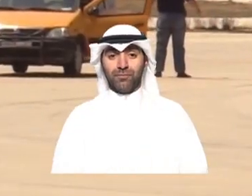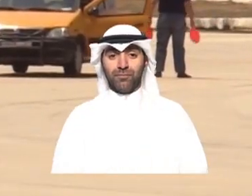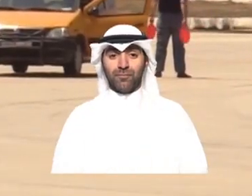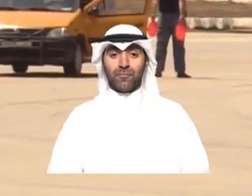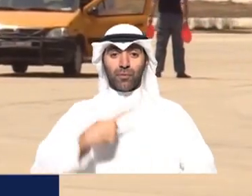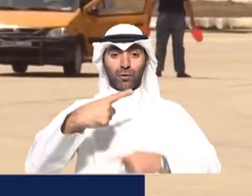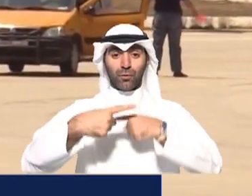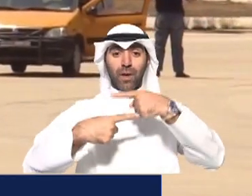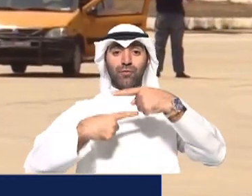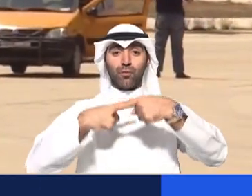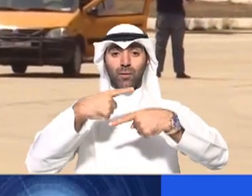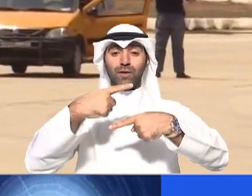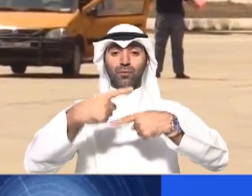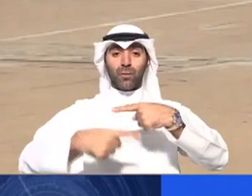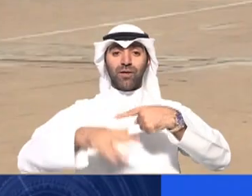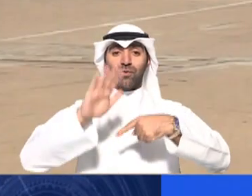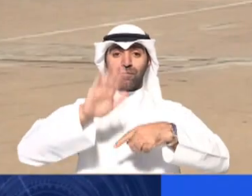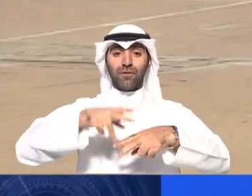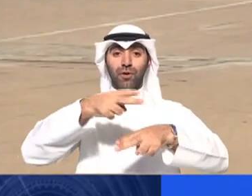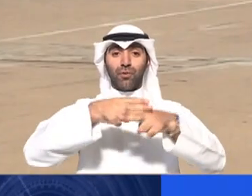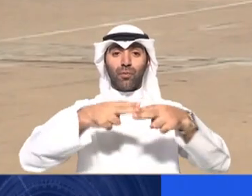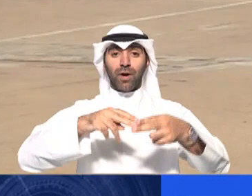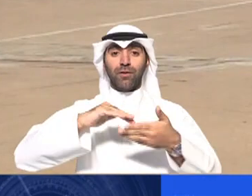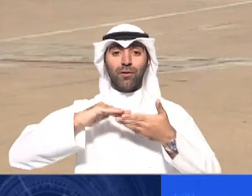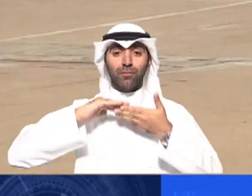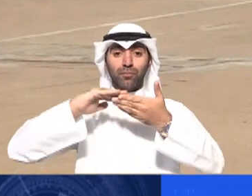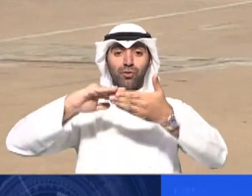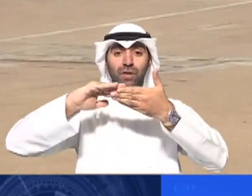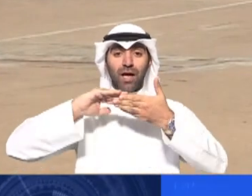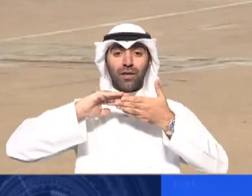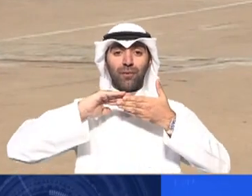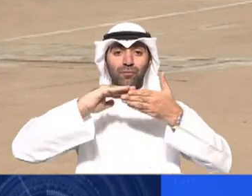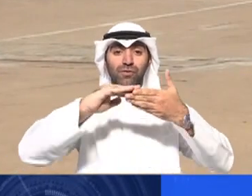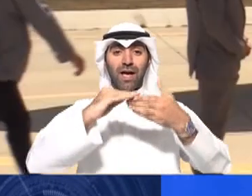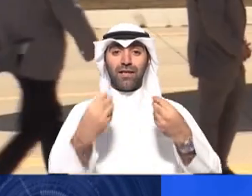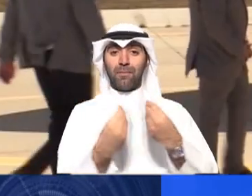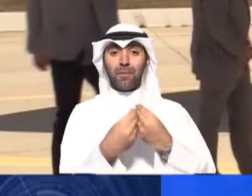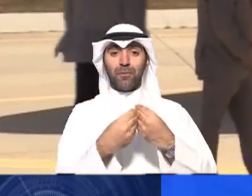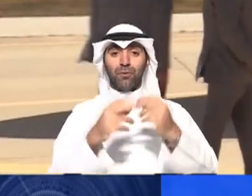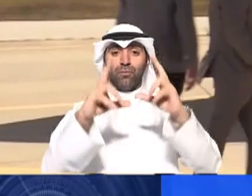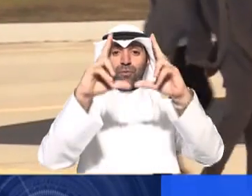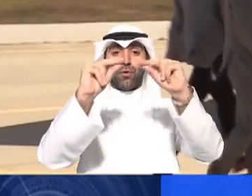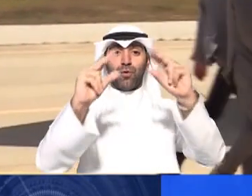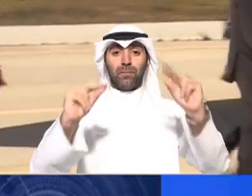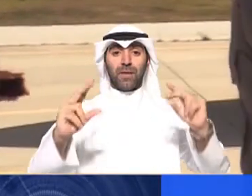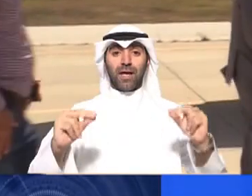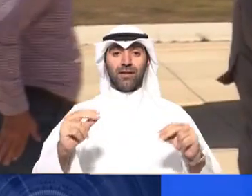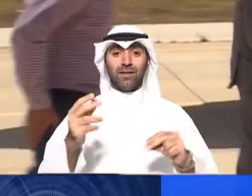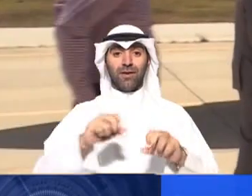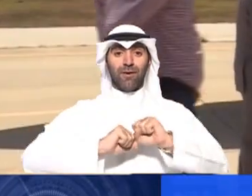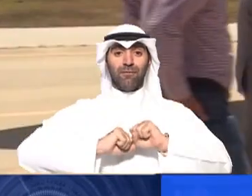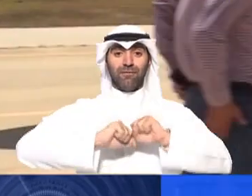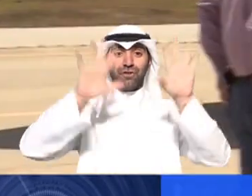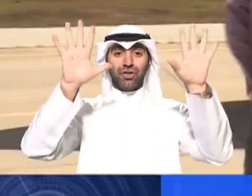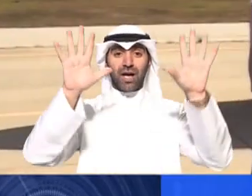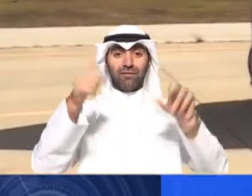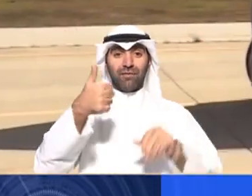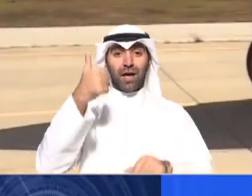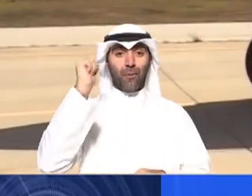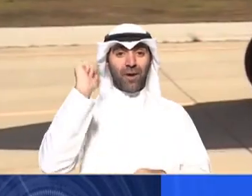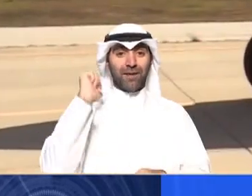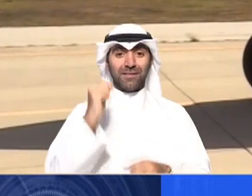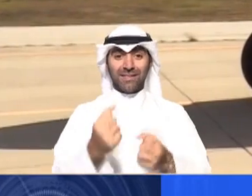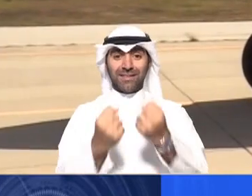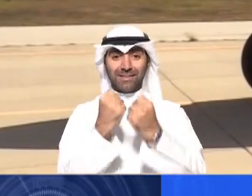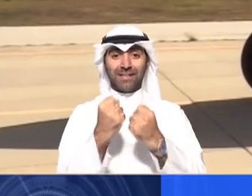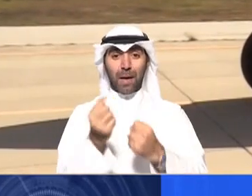يتواصل الجسر الجوي بين دولة الكويت مركز العمل الإنساني ولبنان، حيث وصلت طائرتان من دولة الكويت، الأولى قدمتها